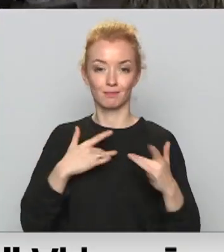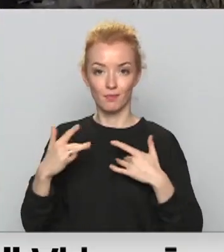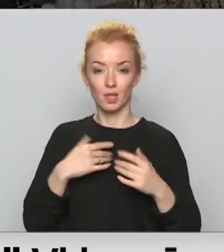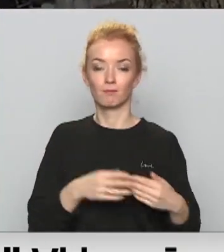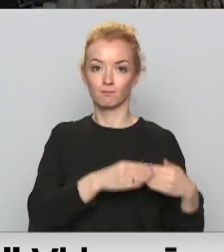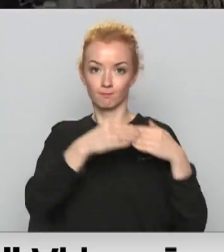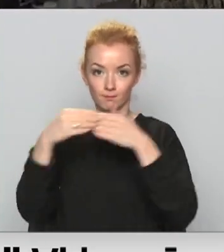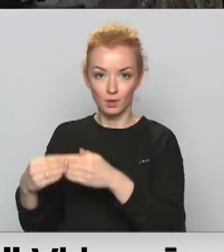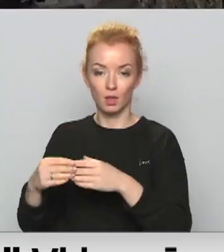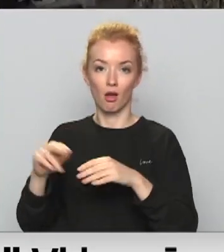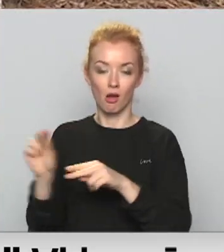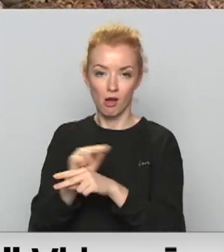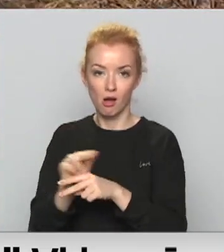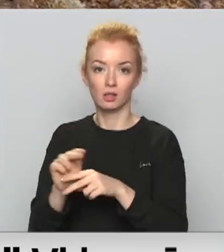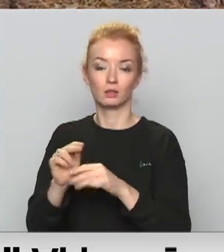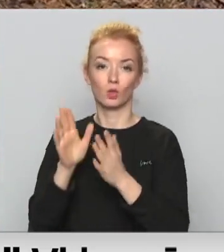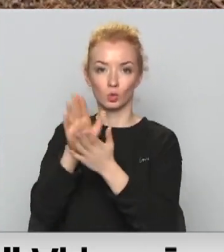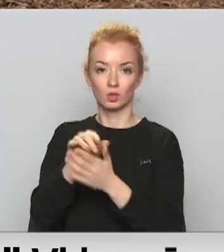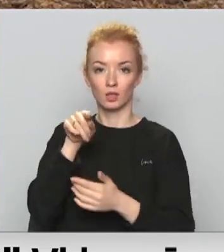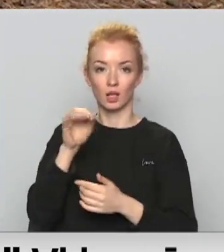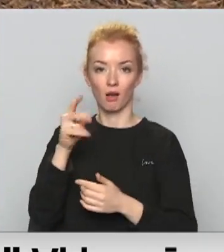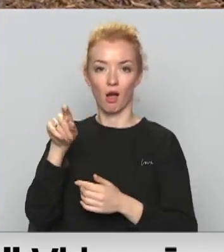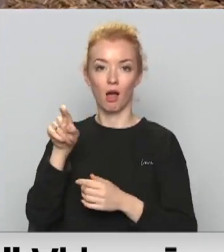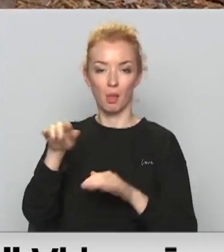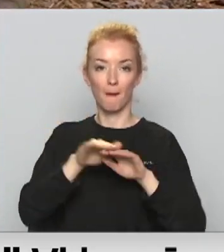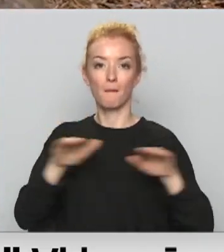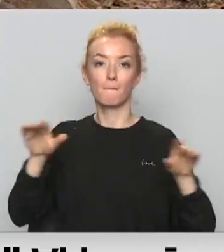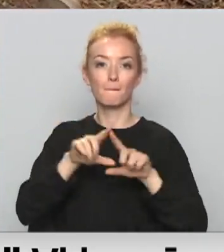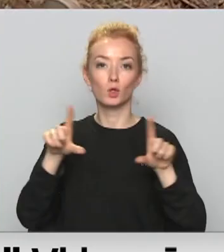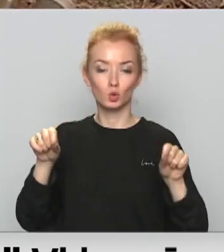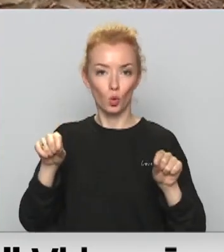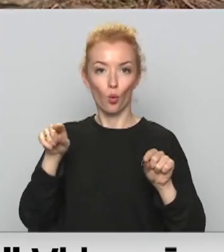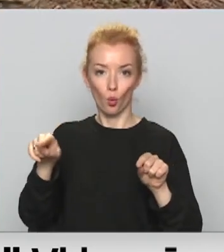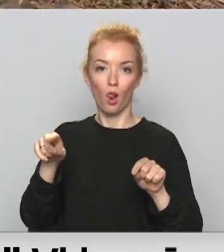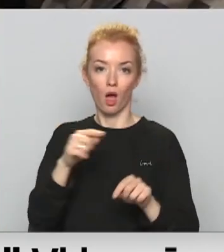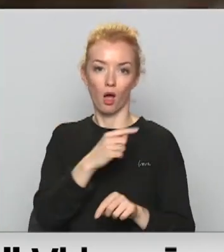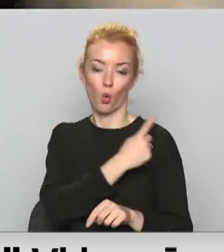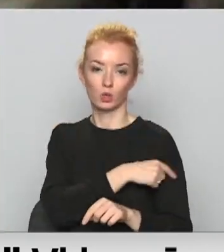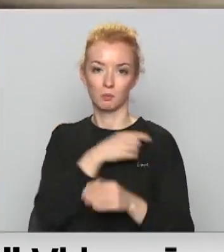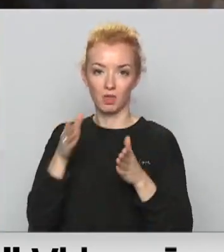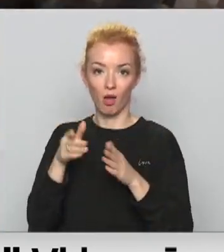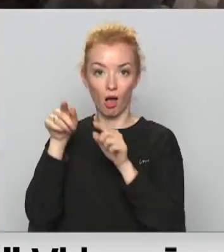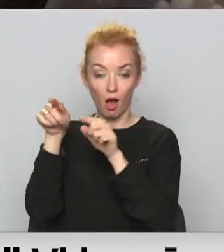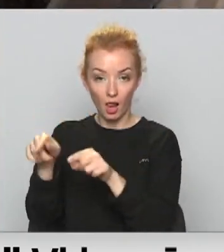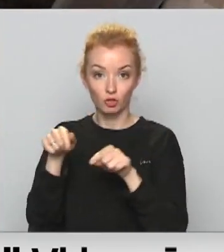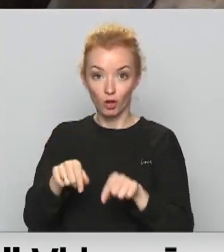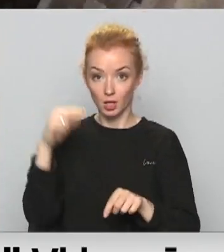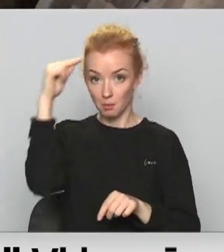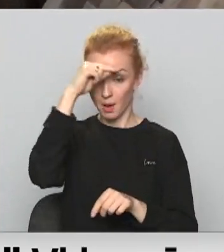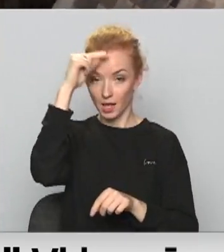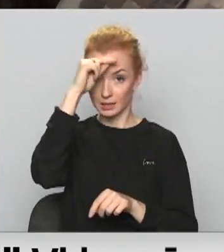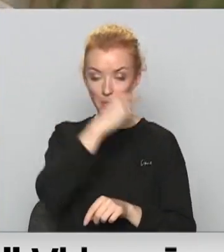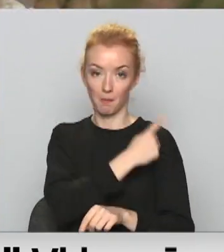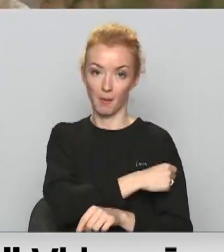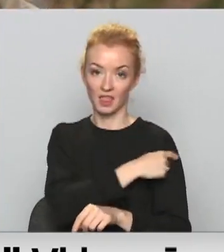sniegt palīdzību uz trikātas pamatskolā izvietoto hospitālu. Šajās militārajās mācībās